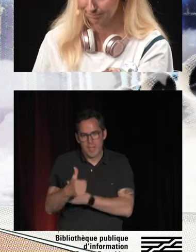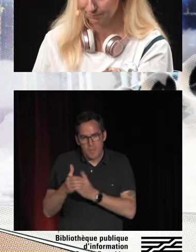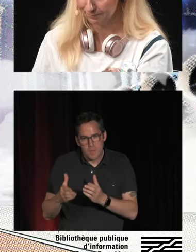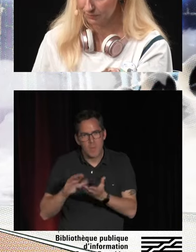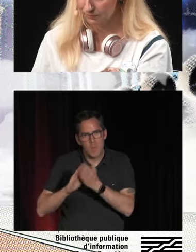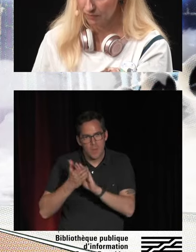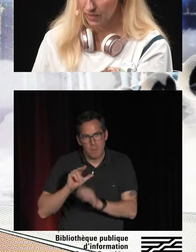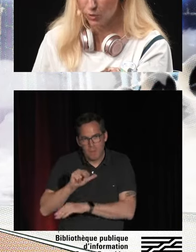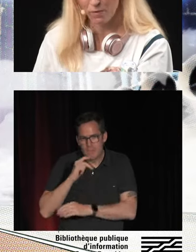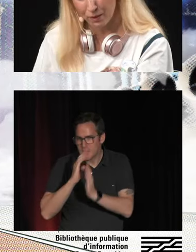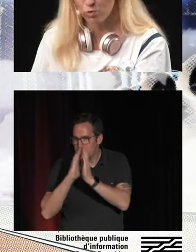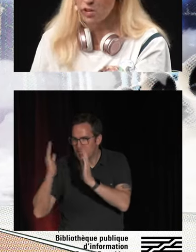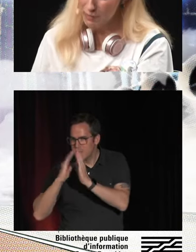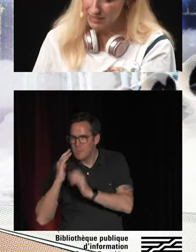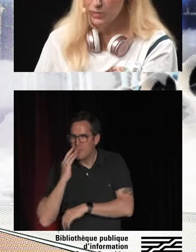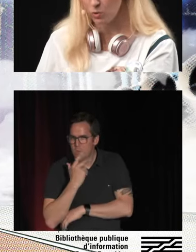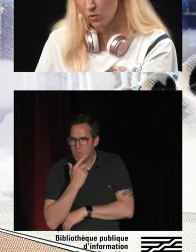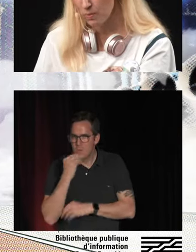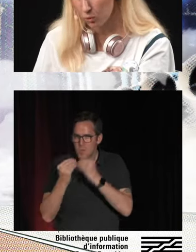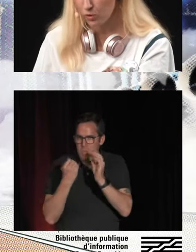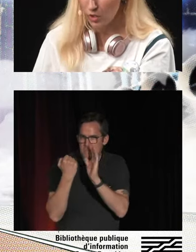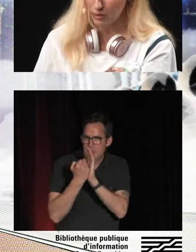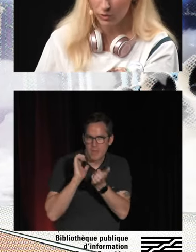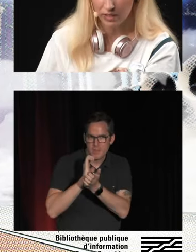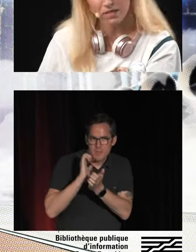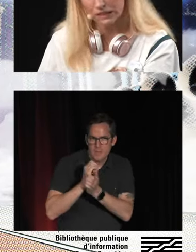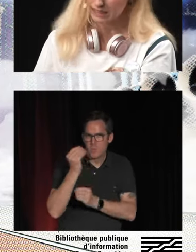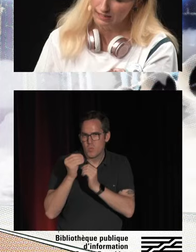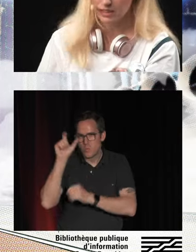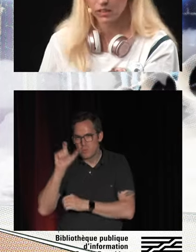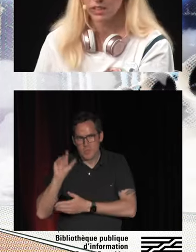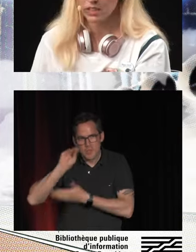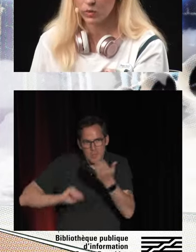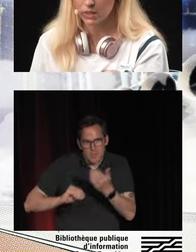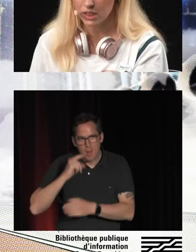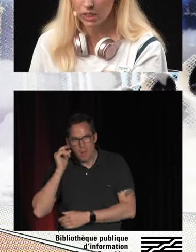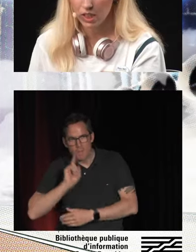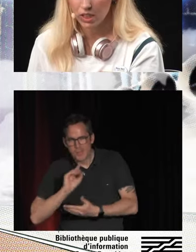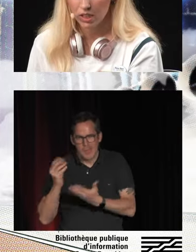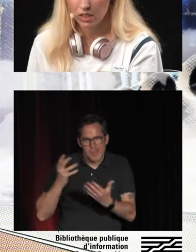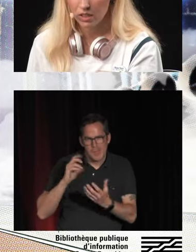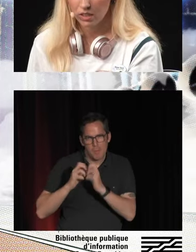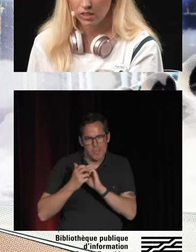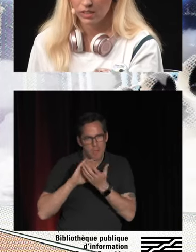bibliothèque. Est-ce que je fais par couleur, par édition, par auteur, par autrice? Compliqué.